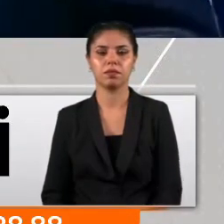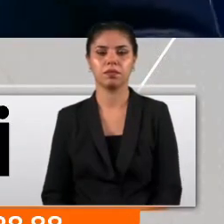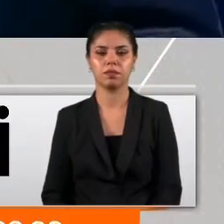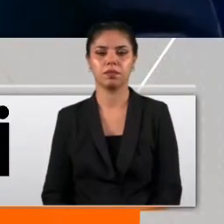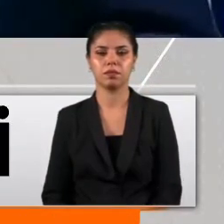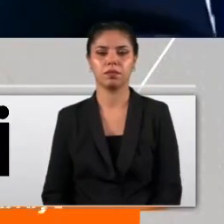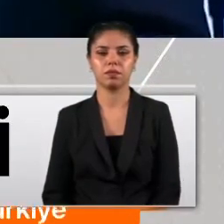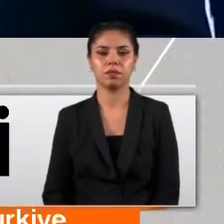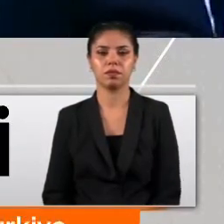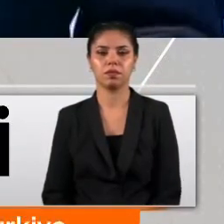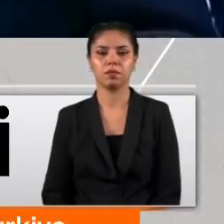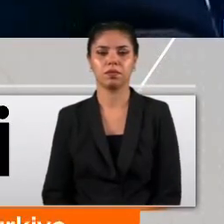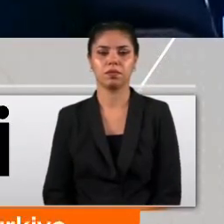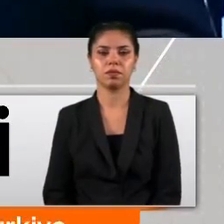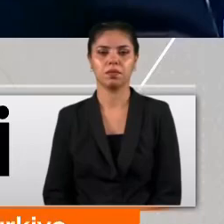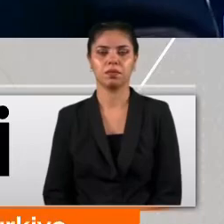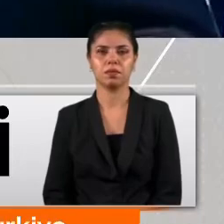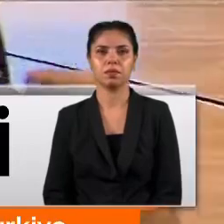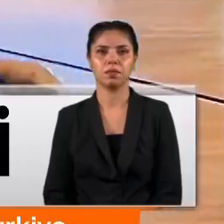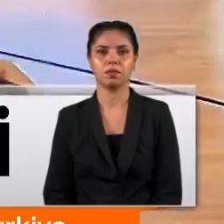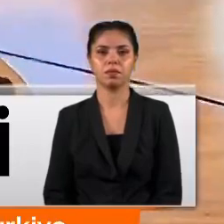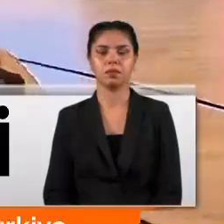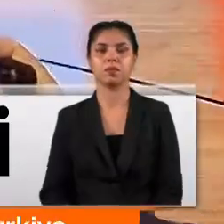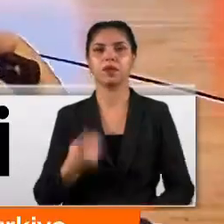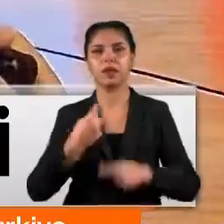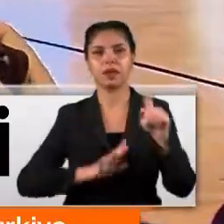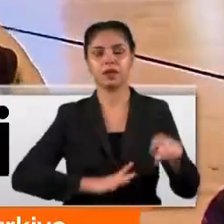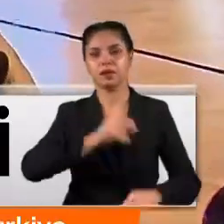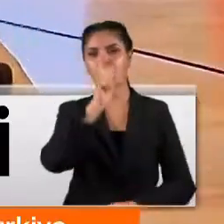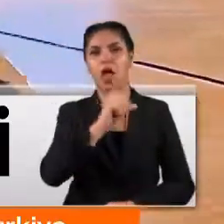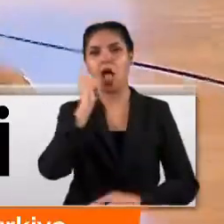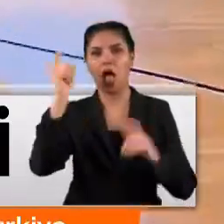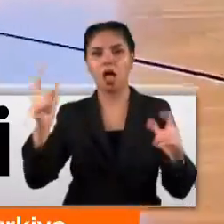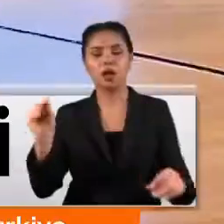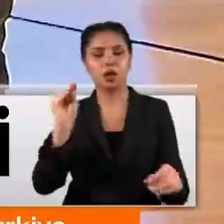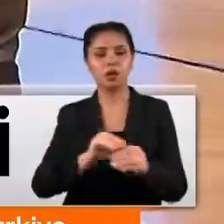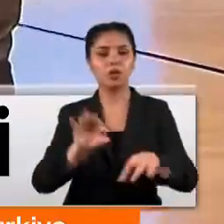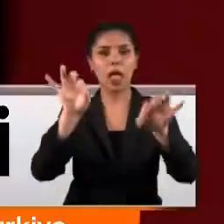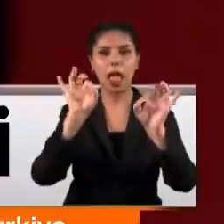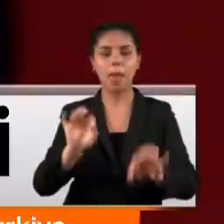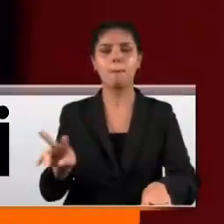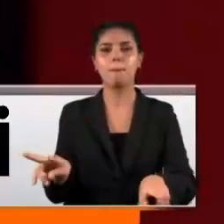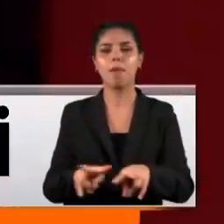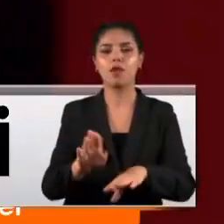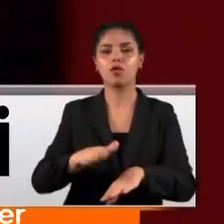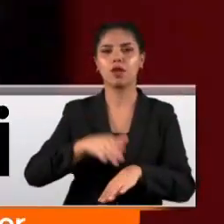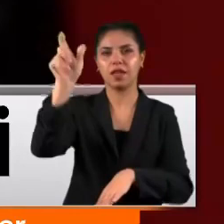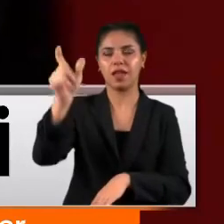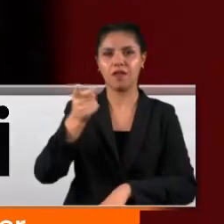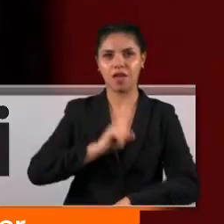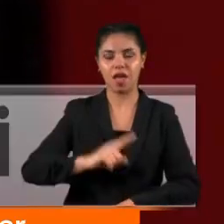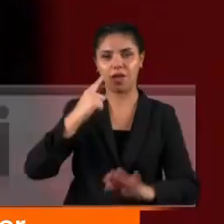yeni belediye başkanları kazanmak üzere Kılıçdaroğlu'nun Ankara için her fırsatta Mansur yavaşa aday gösterip